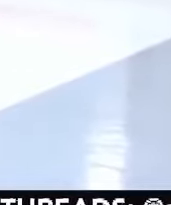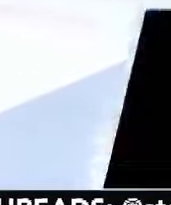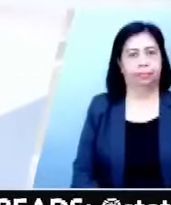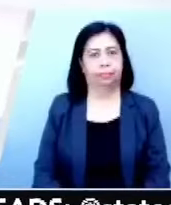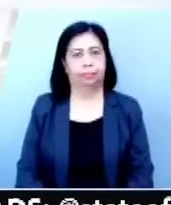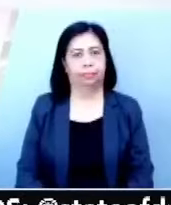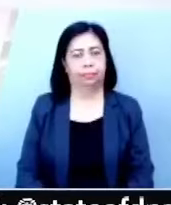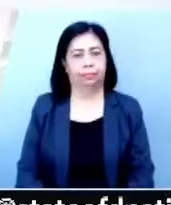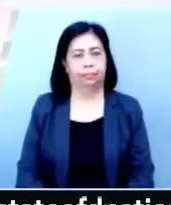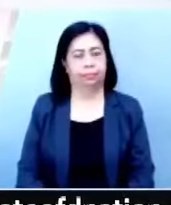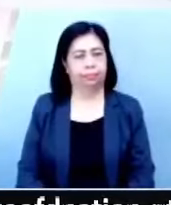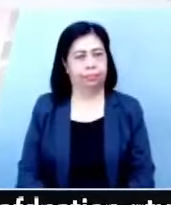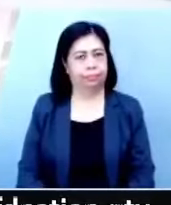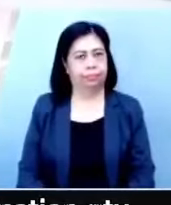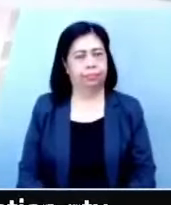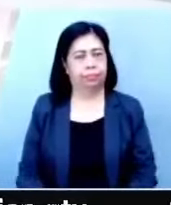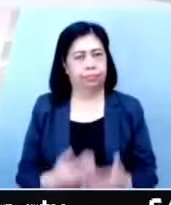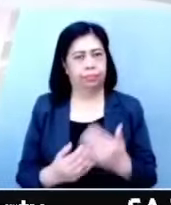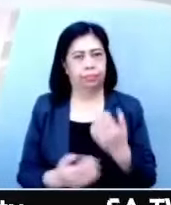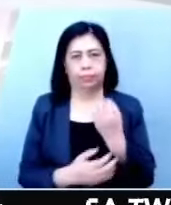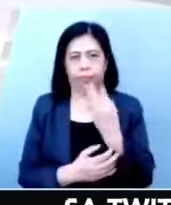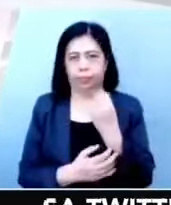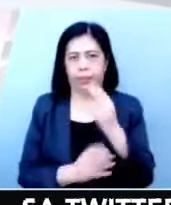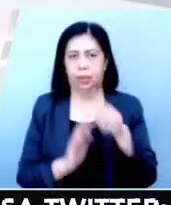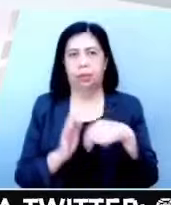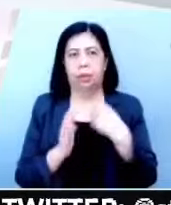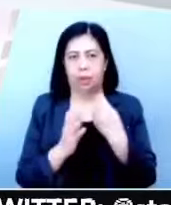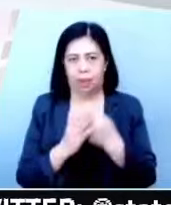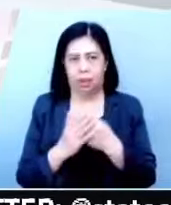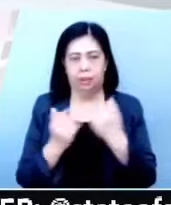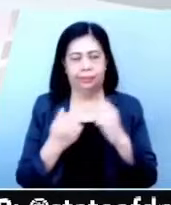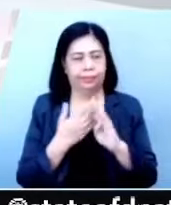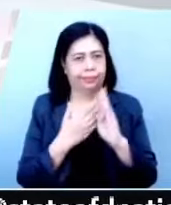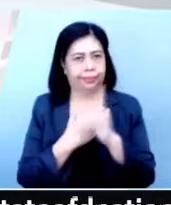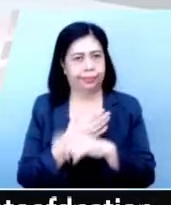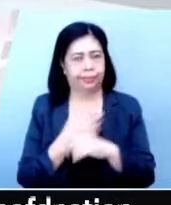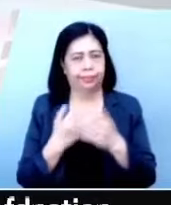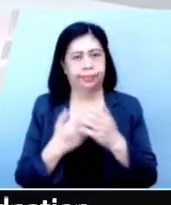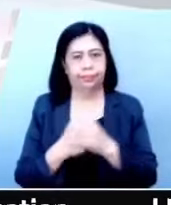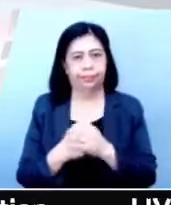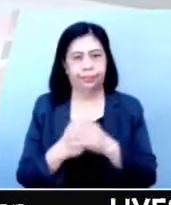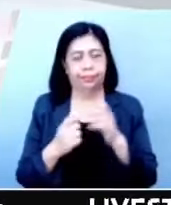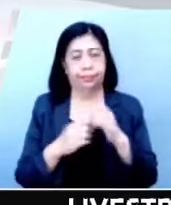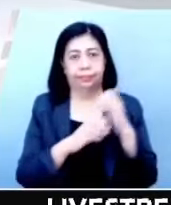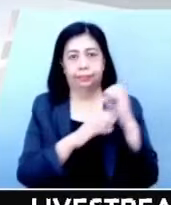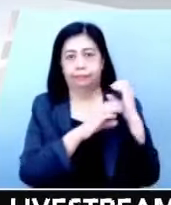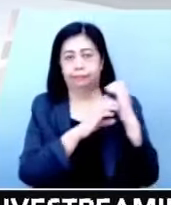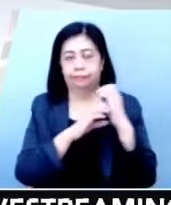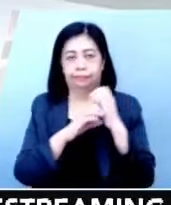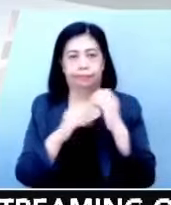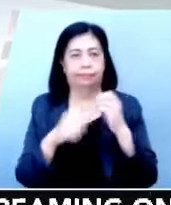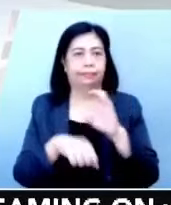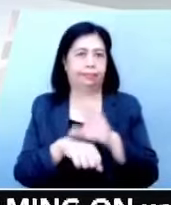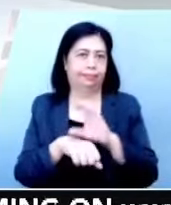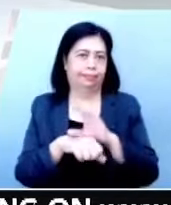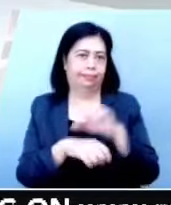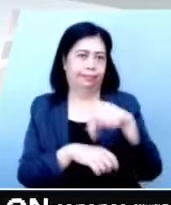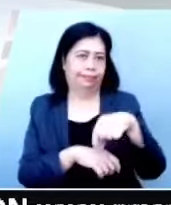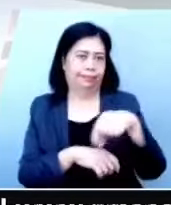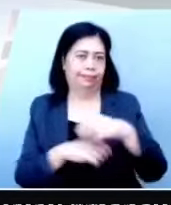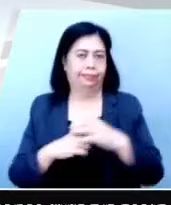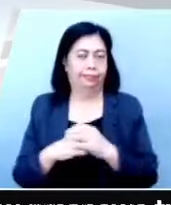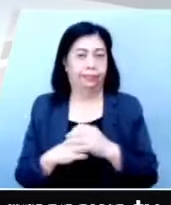Inabot lang ng halos 15 oras na ibalik na ang imahe ng poong itim na Nazareno sa simbahan ng Quiapo. Yan po